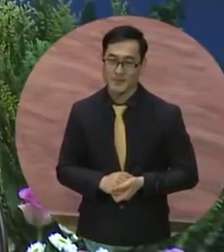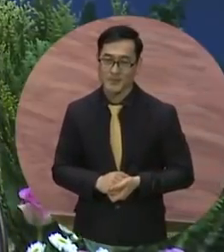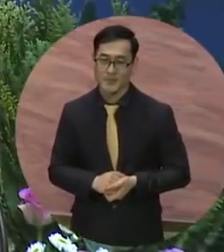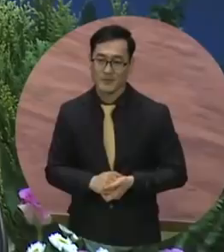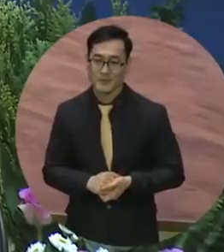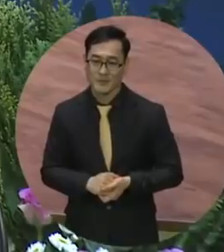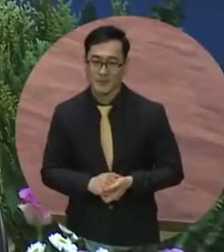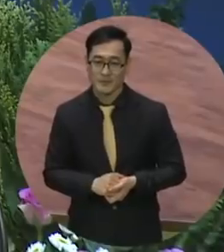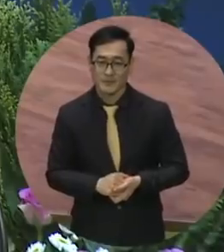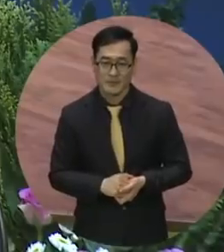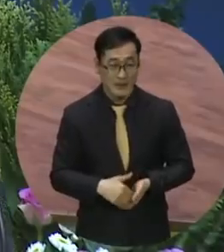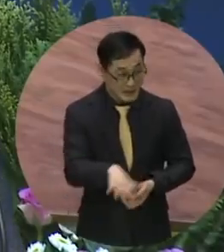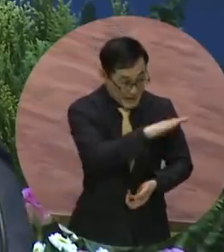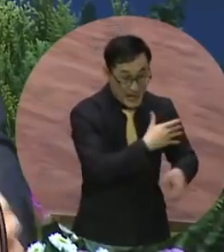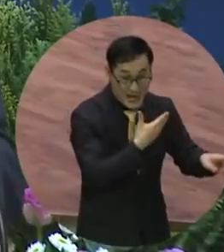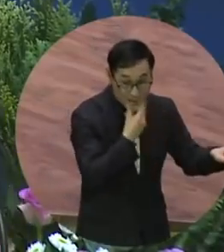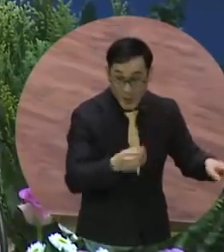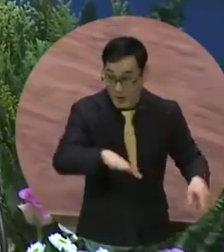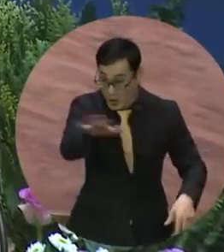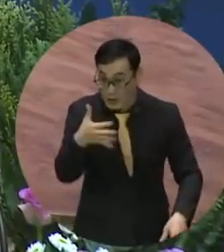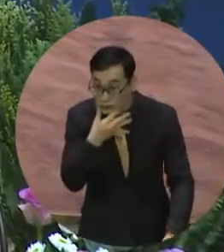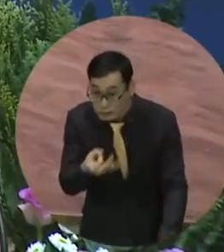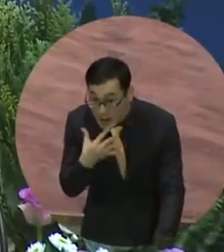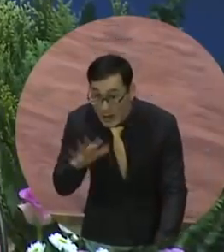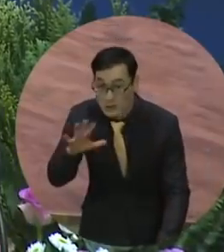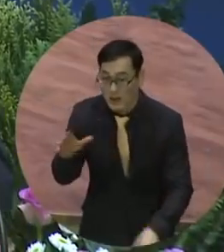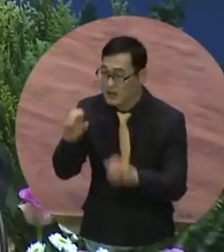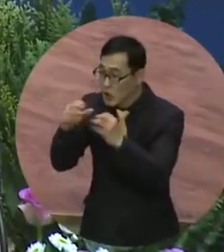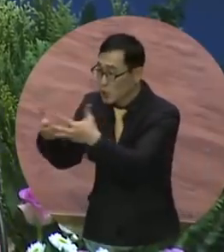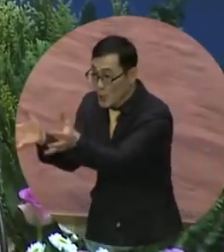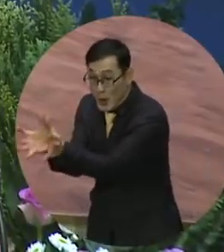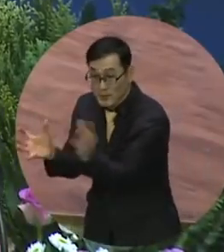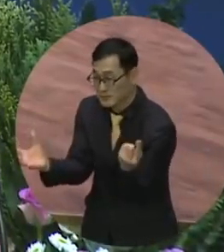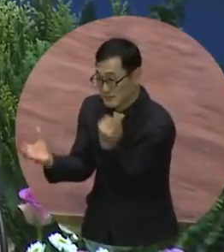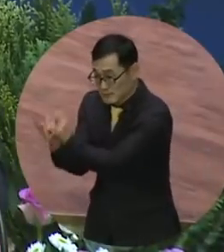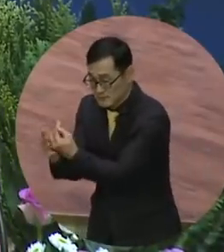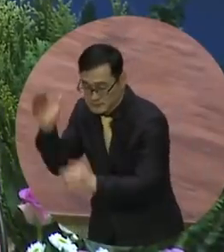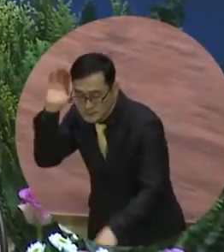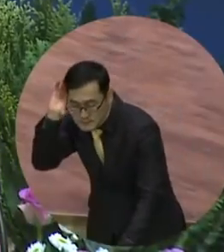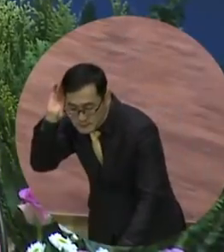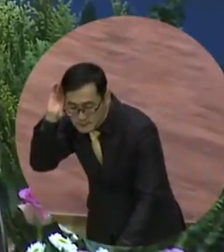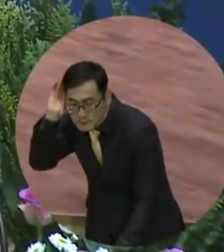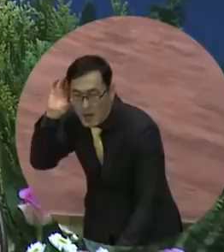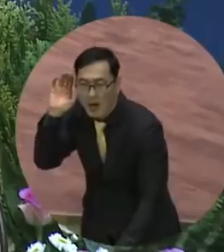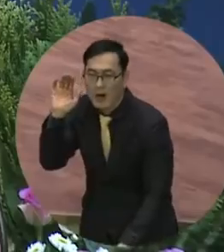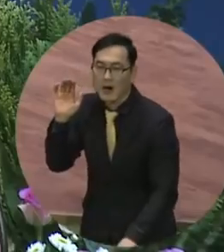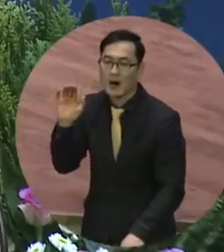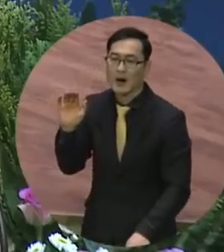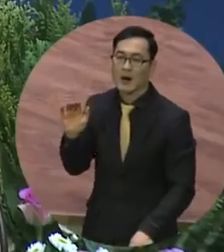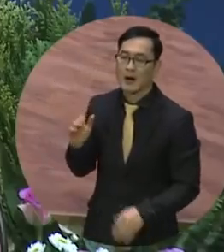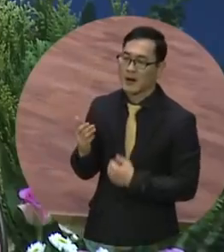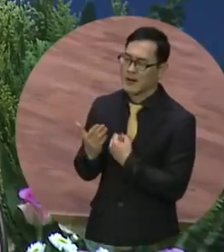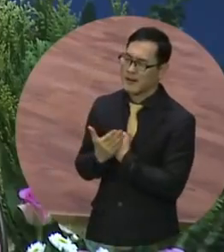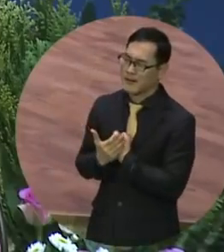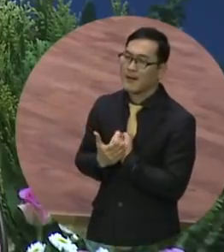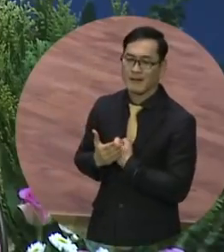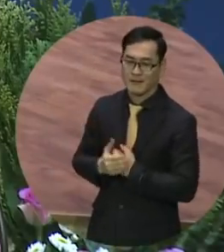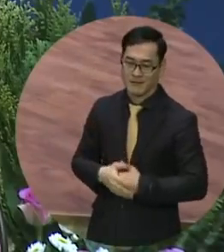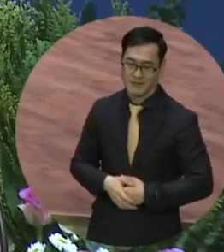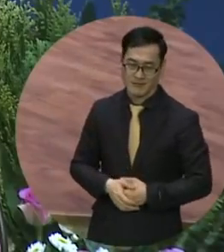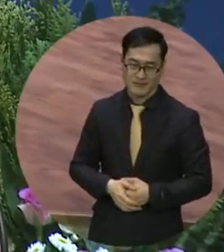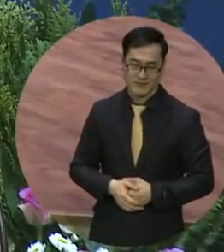여러분은 불행한 줄 아십니까? 이 전도에 가서 포럼들 들어보세요. 그야말로 소설이요, 소설.